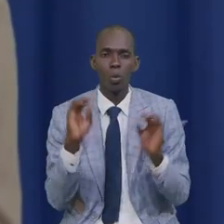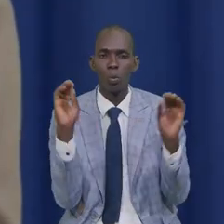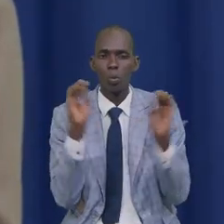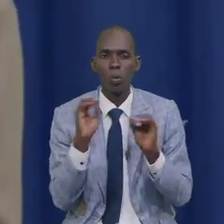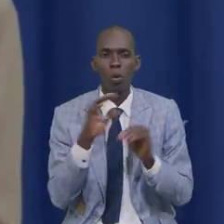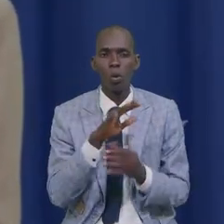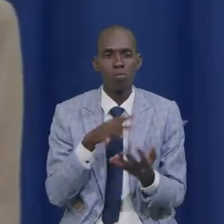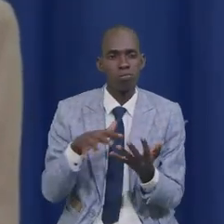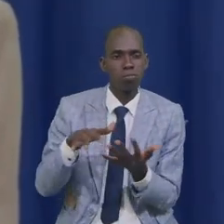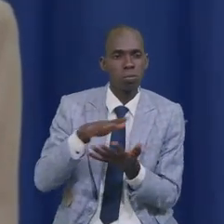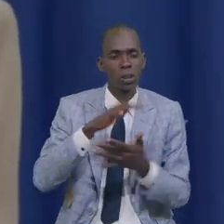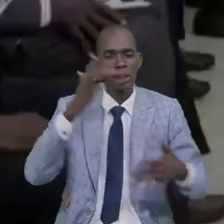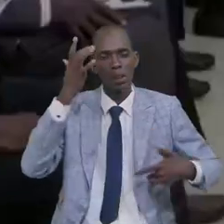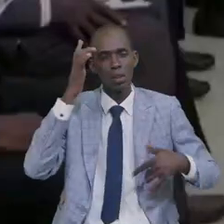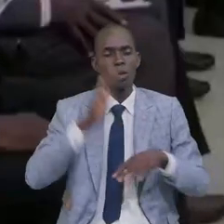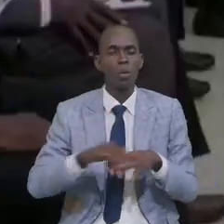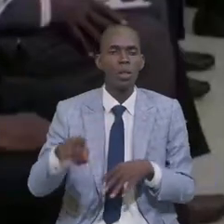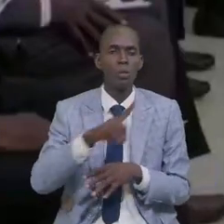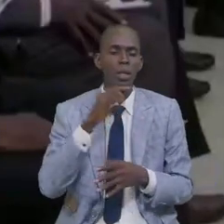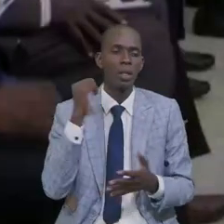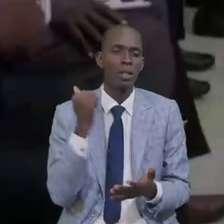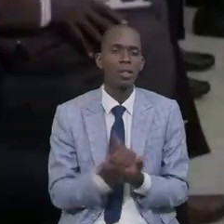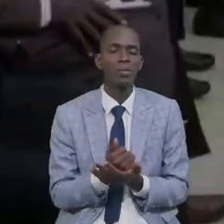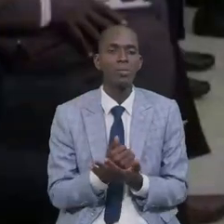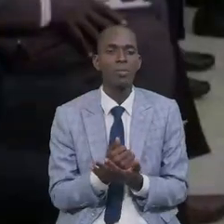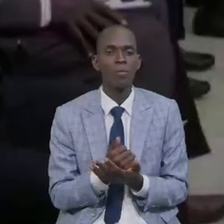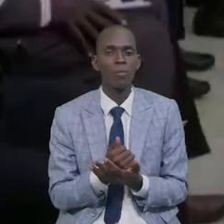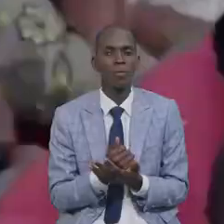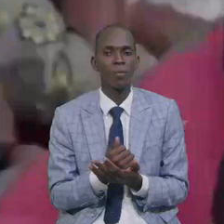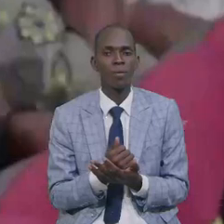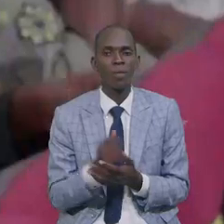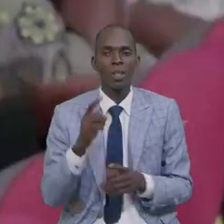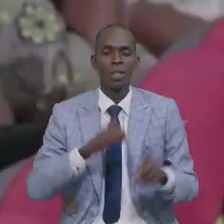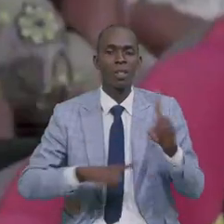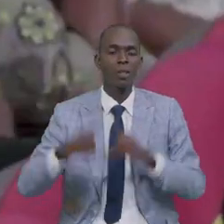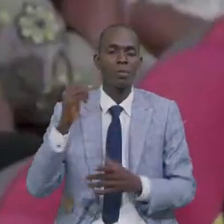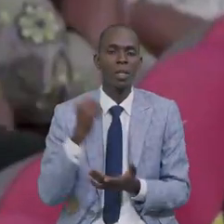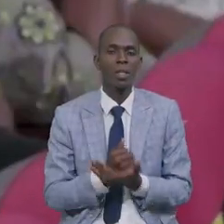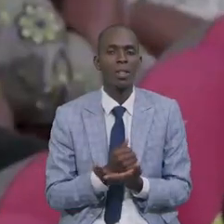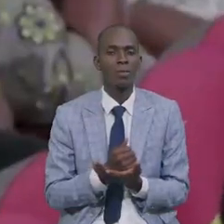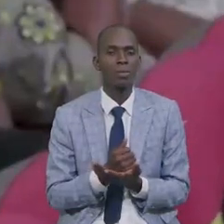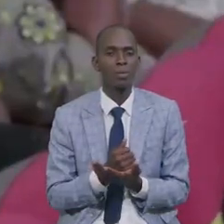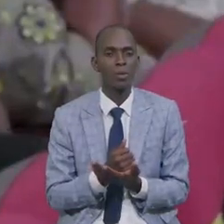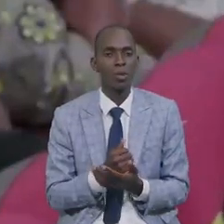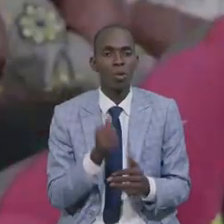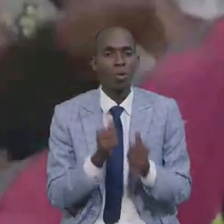Je ne te frapperai d'aucune des maladies dont j'ai frappé les Égyptiens. Je croyais que je vais avoir un